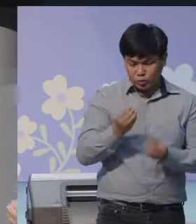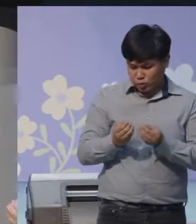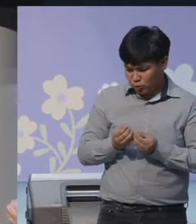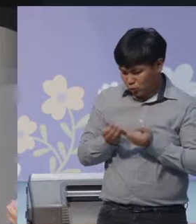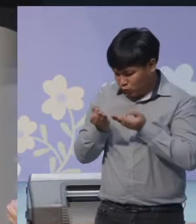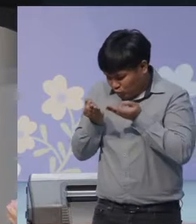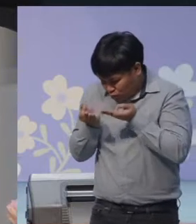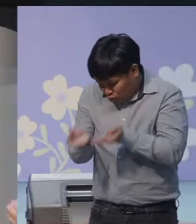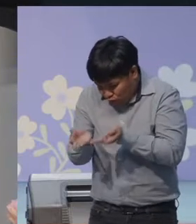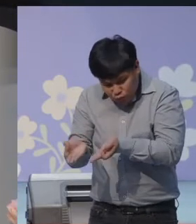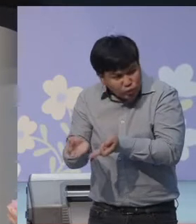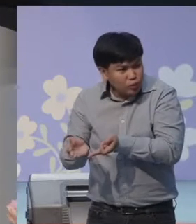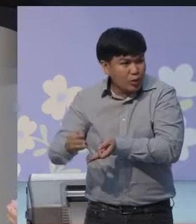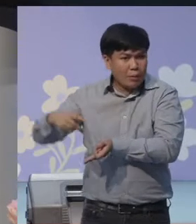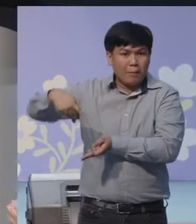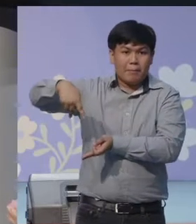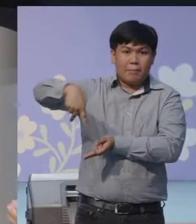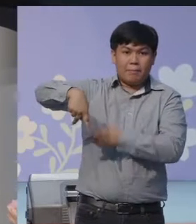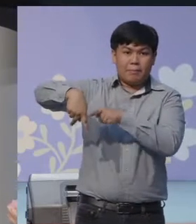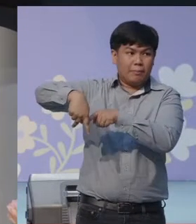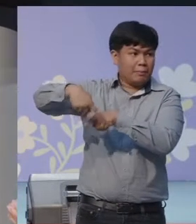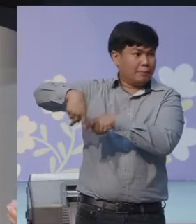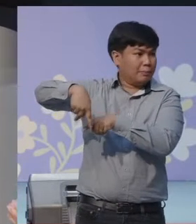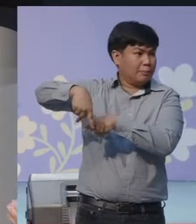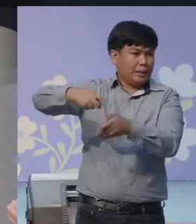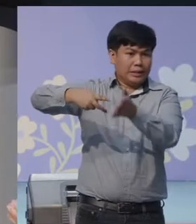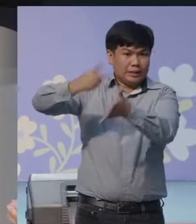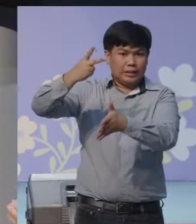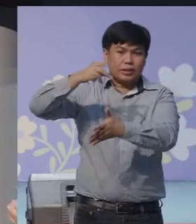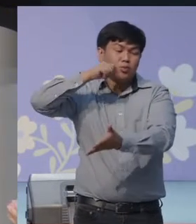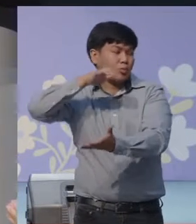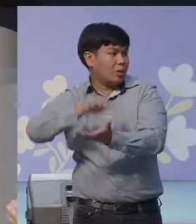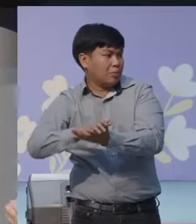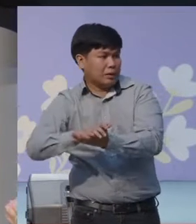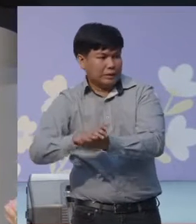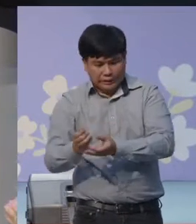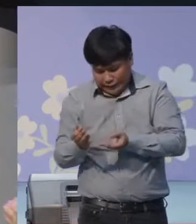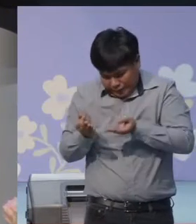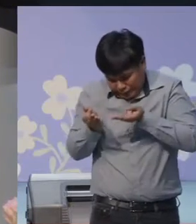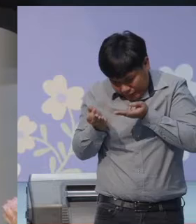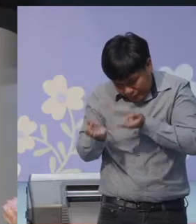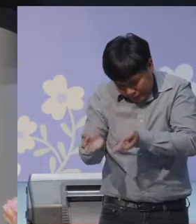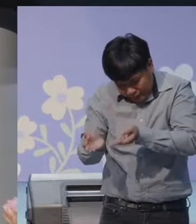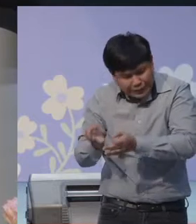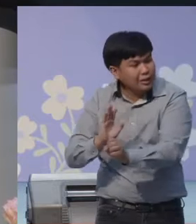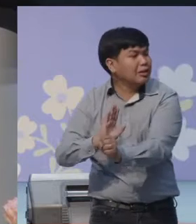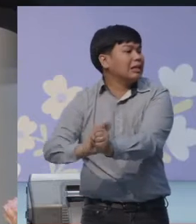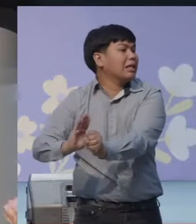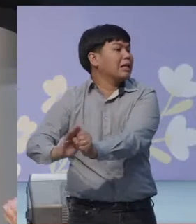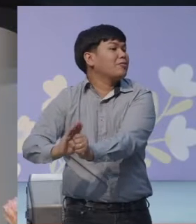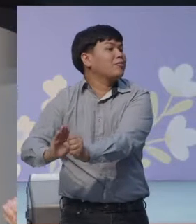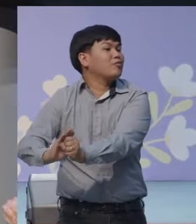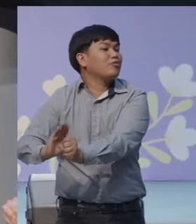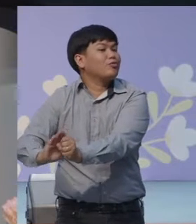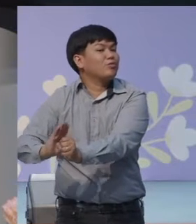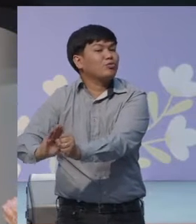pamilya. Ang binibigay ni Elkanah doon kay Penina at saka sa mga anak nila, ni Penina,